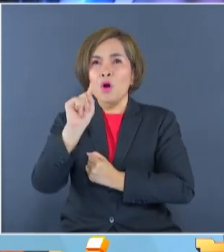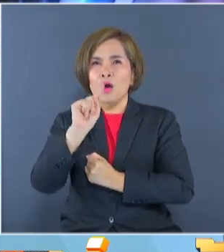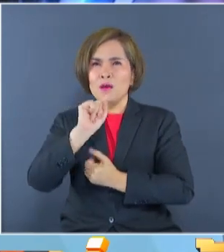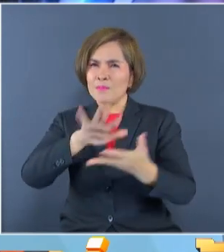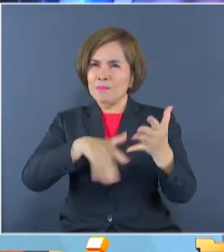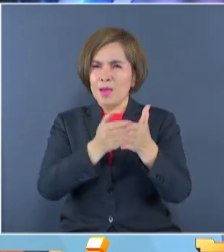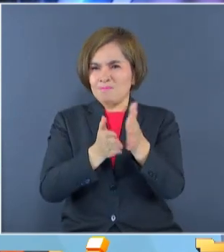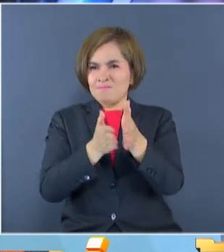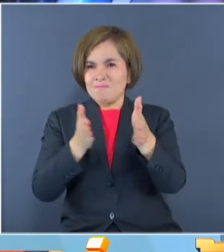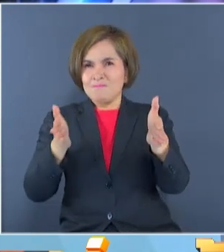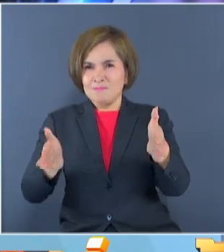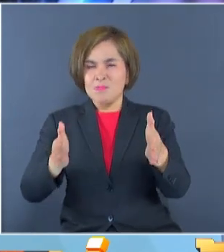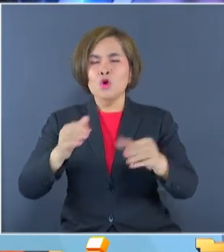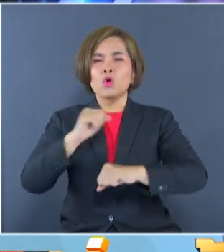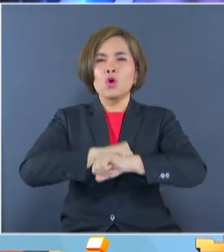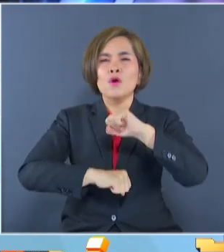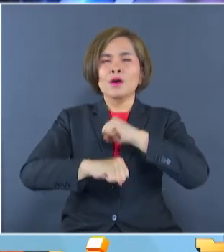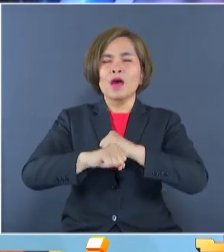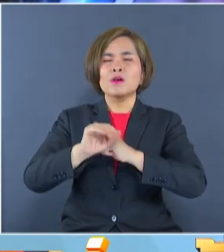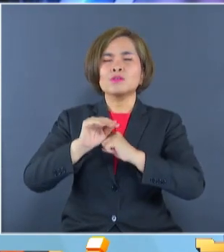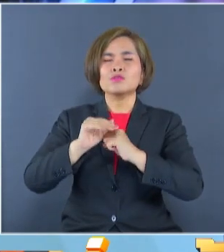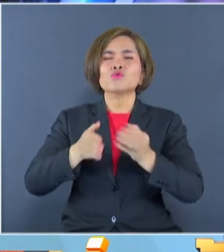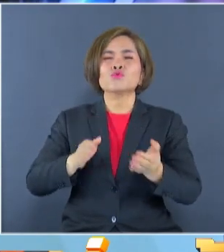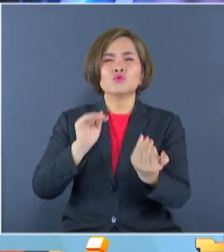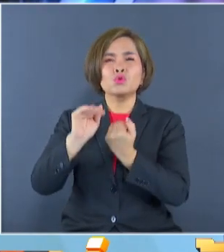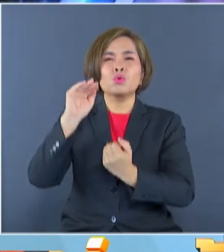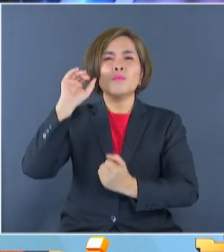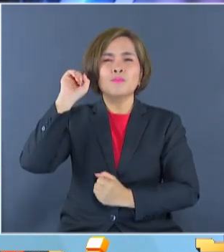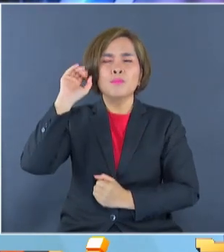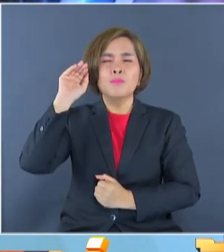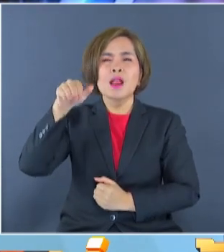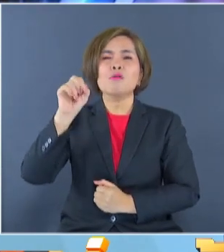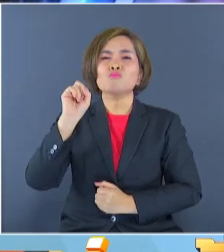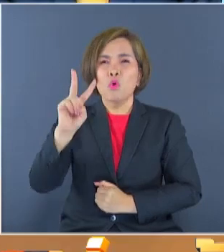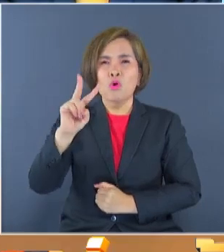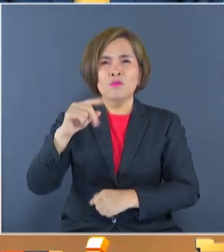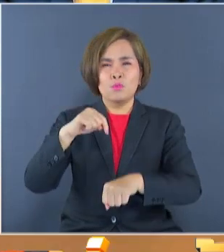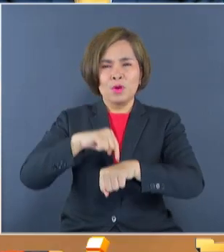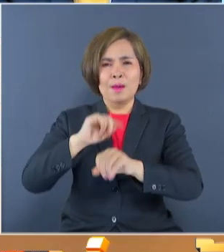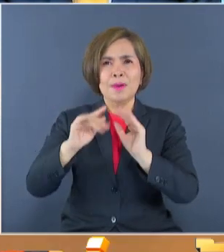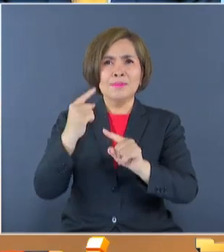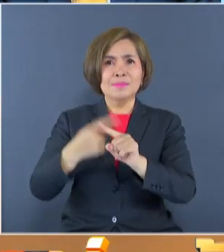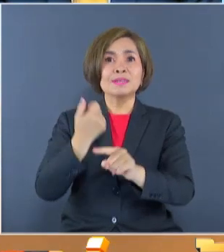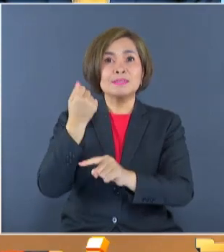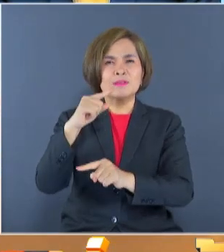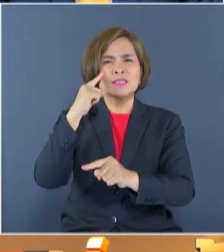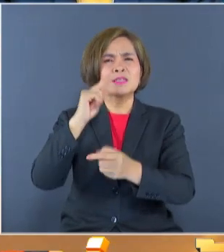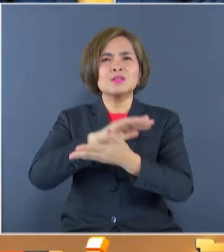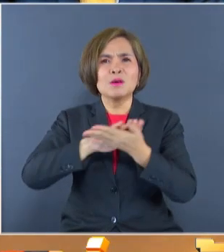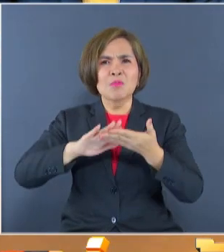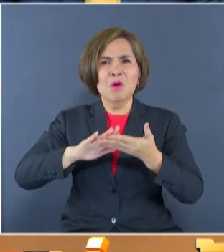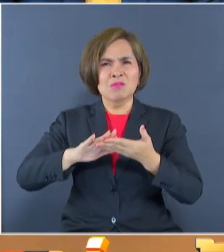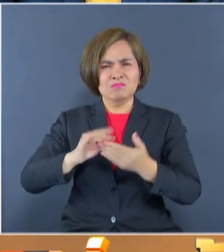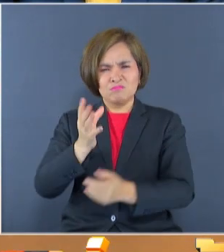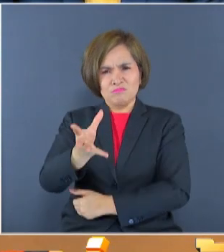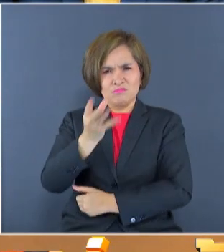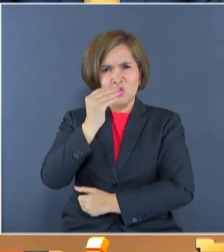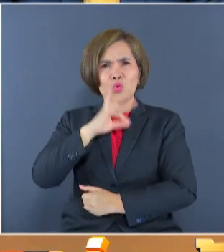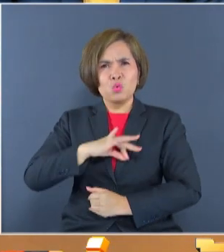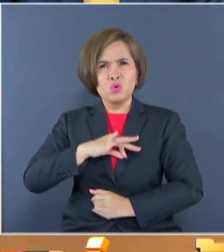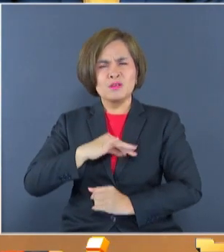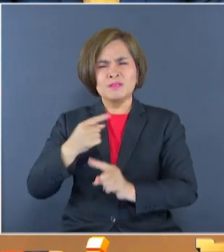ถ